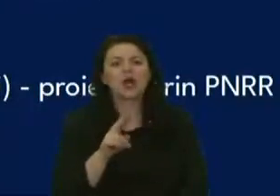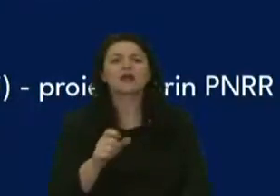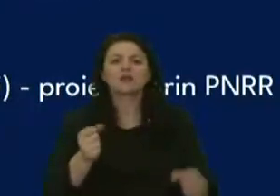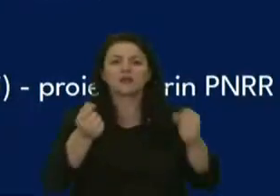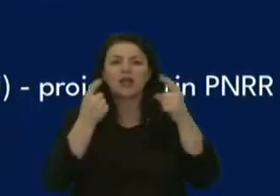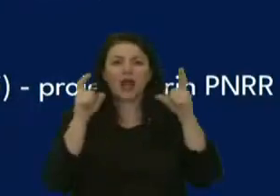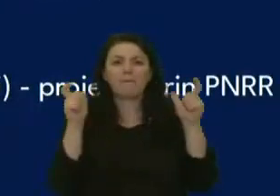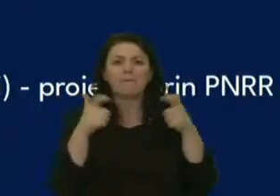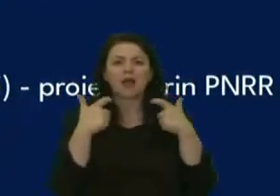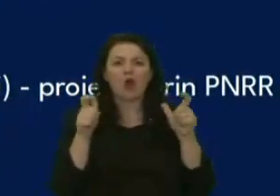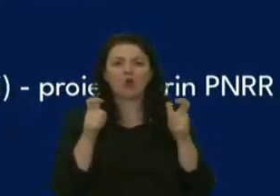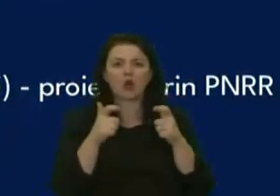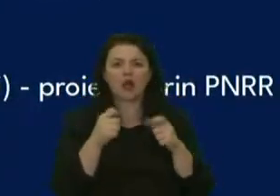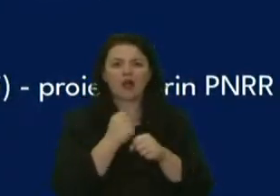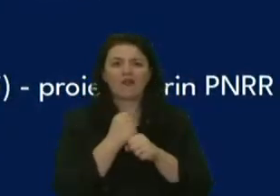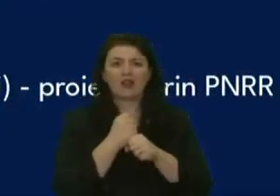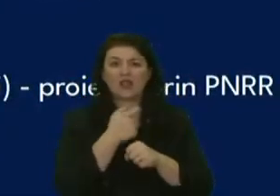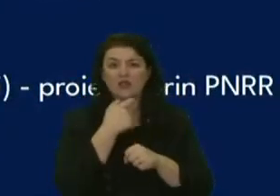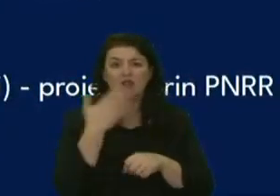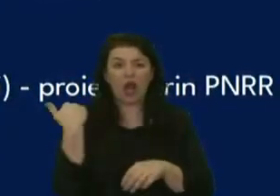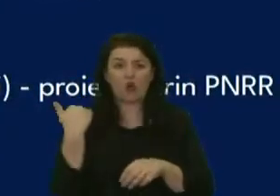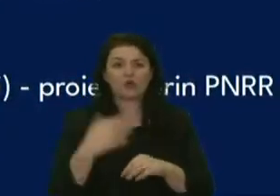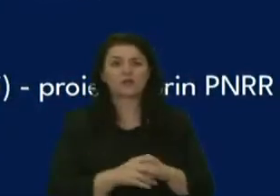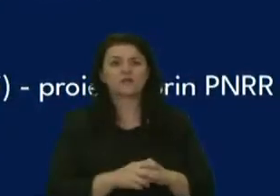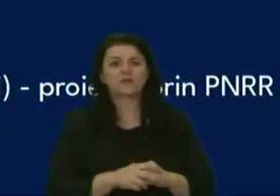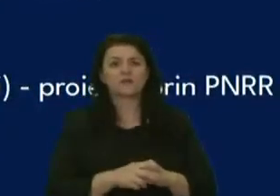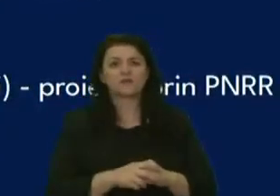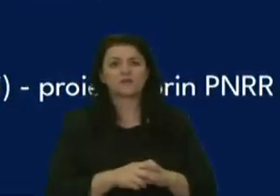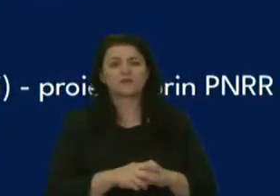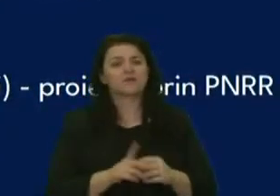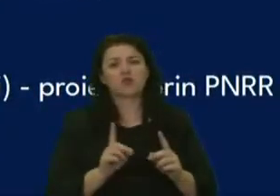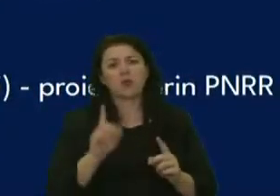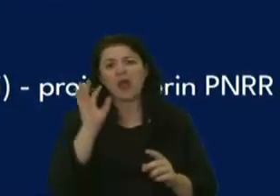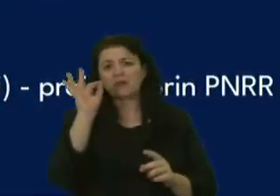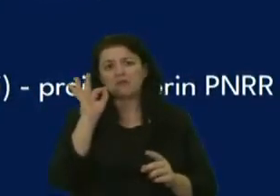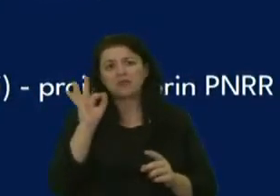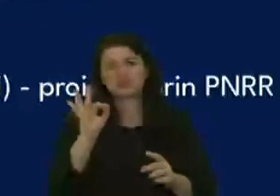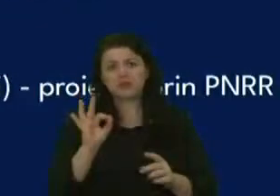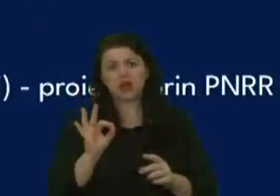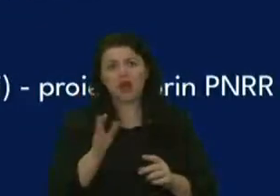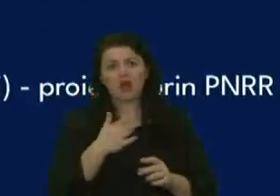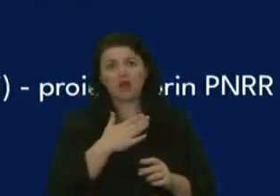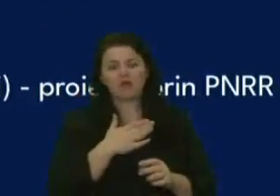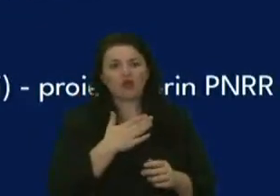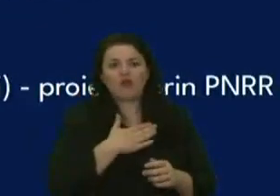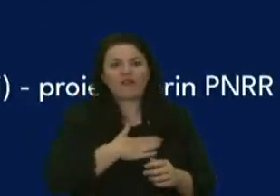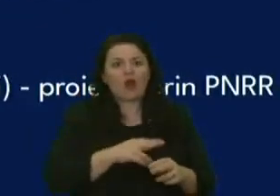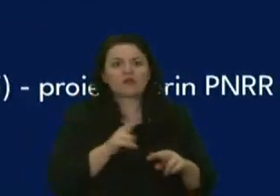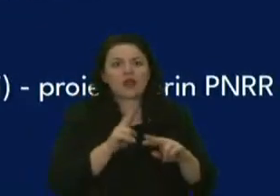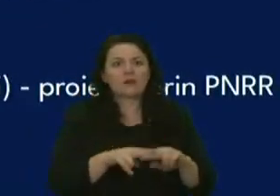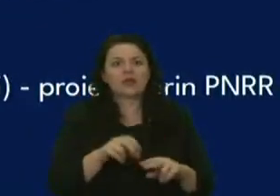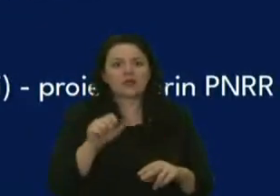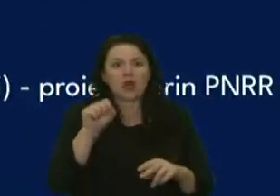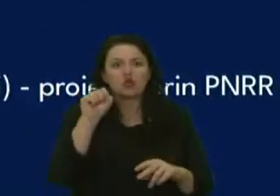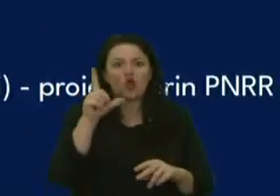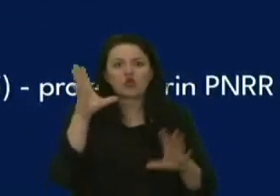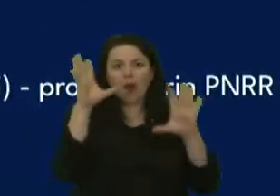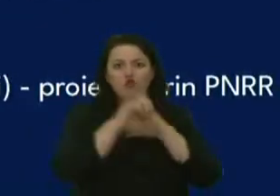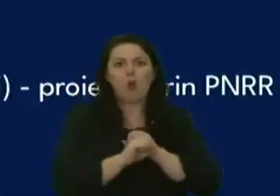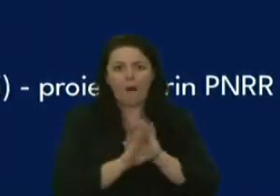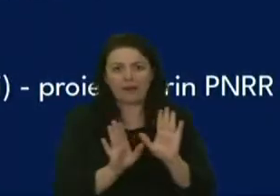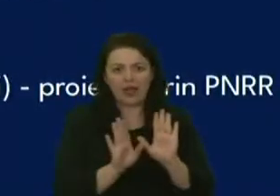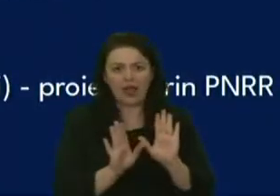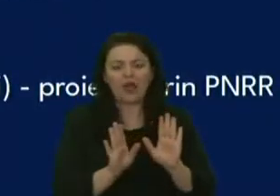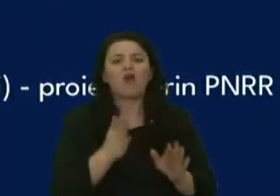am terminat anul trecut Acum nu mai intru să insist pentru fiecare pentru că ar însemna să duc până la ora 12:00 noaptea să vorbesc despre fiecare proiect o să trec